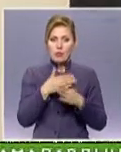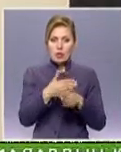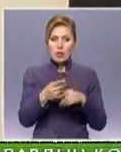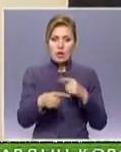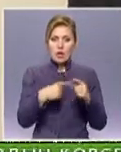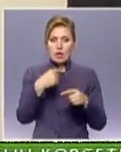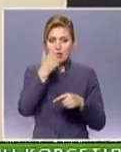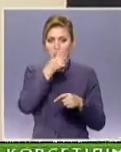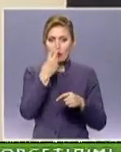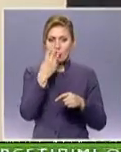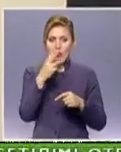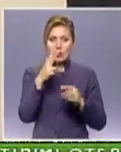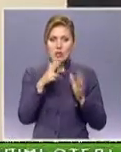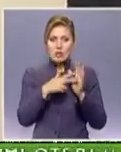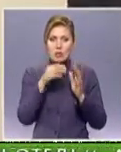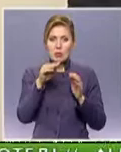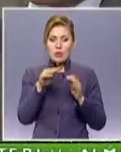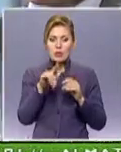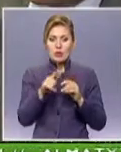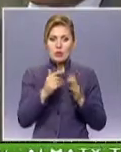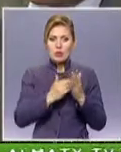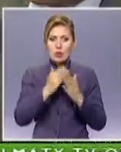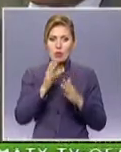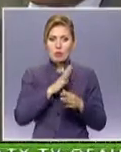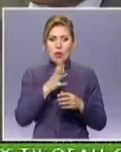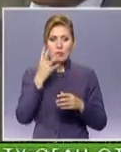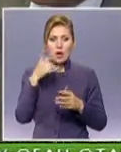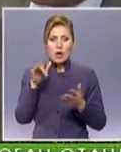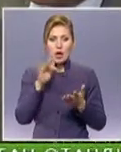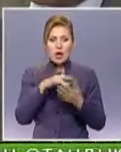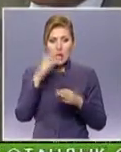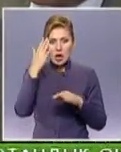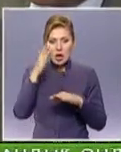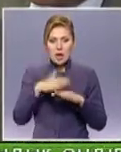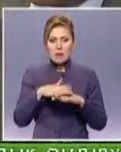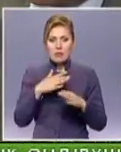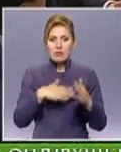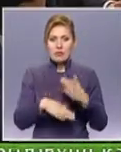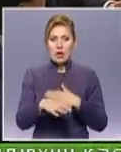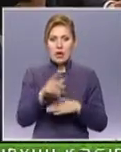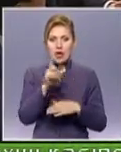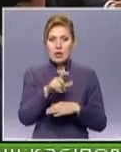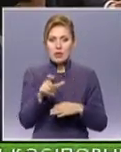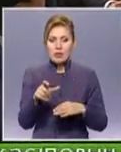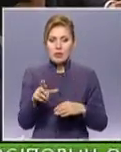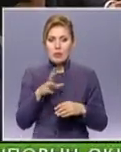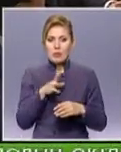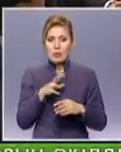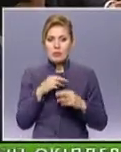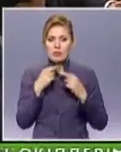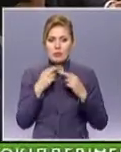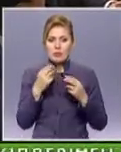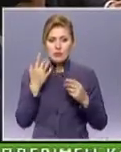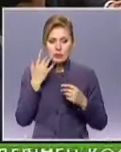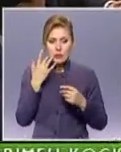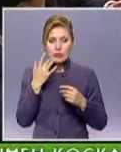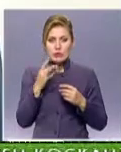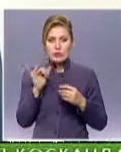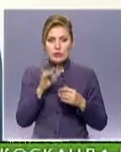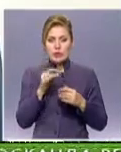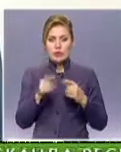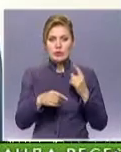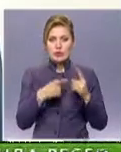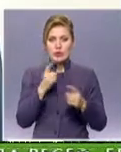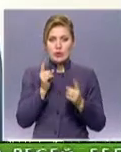жылы ол 38 мың теңгеден жоғары болады. Алматы қаласының әкімдігі мүгедек азаматтардың мәселесін әрдайым назарда ұстайды. Енді кезекті